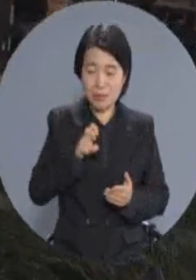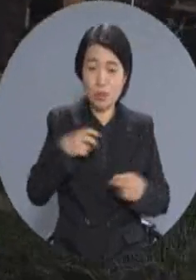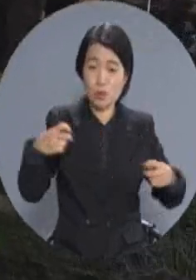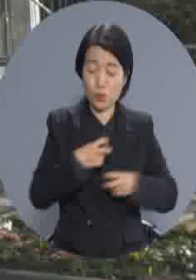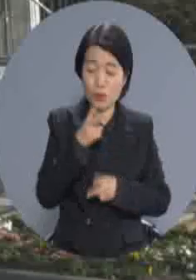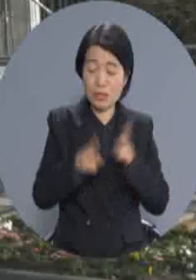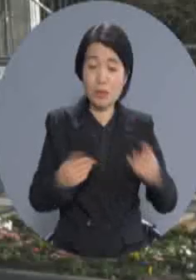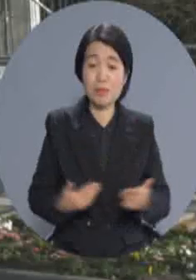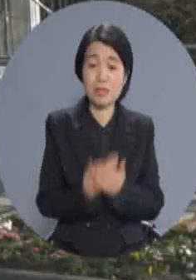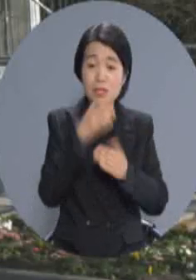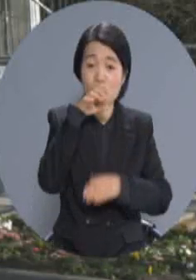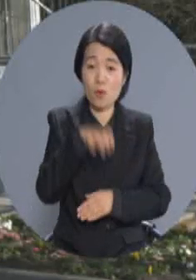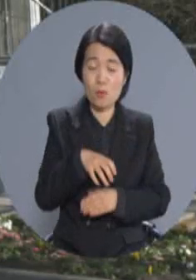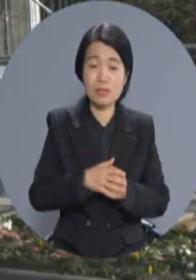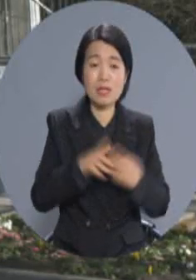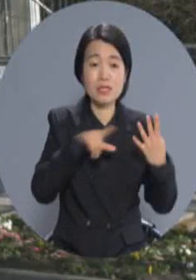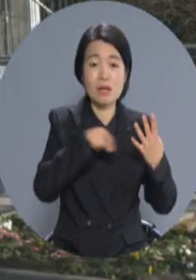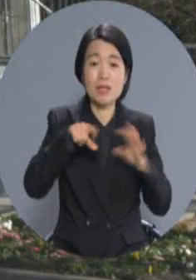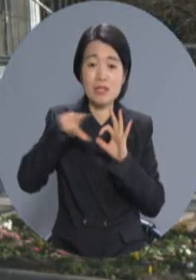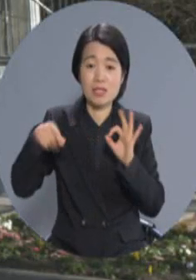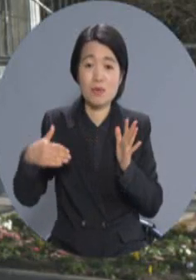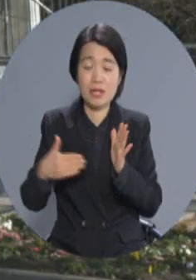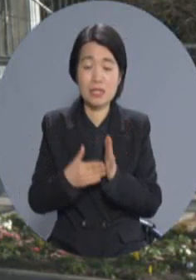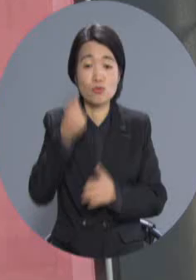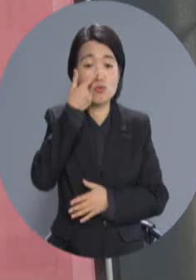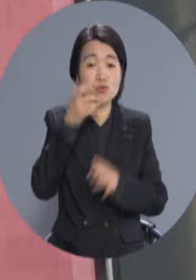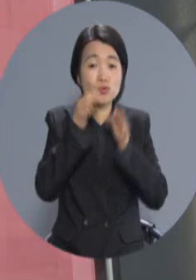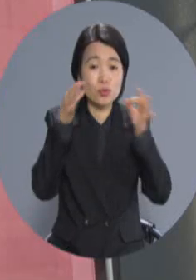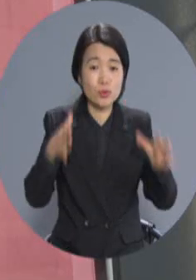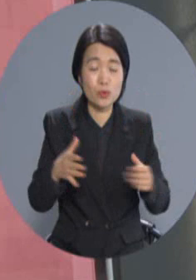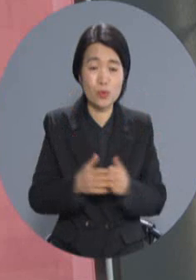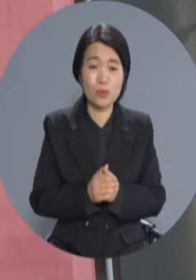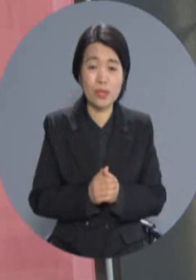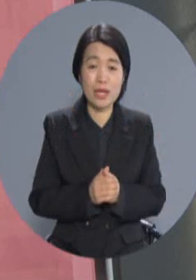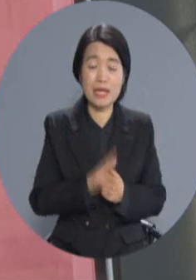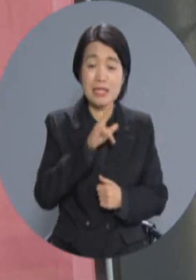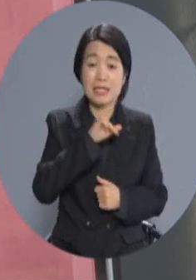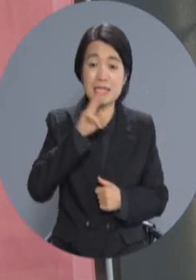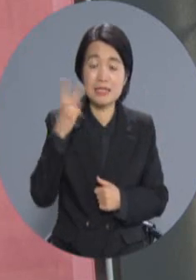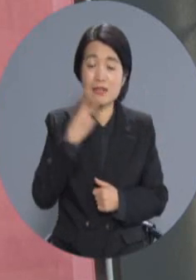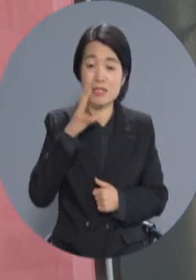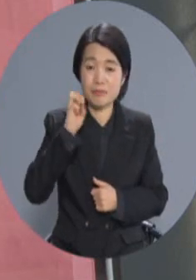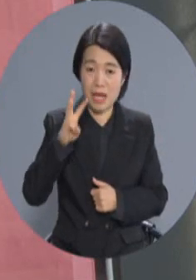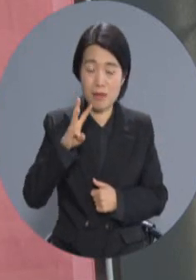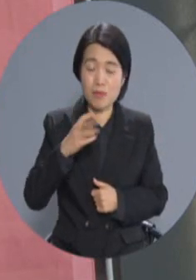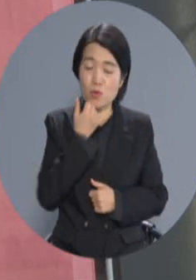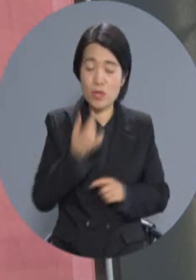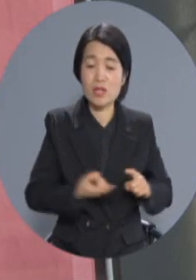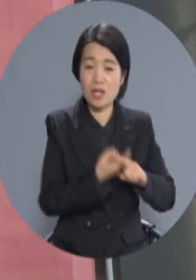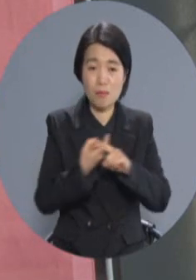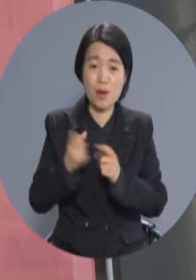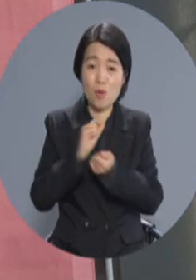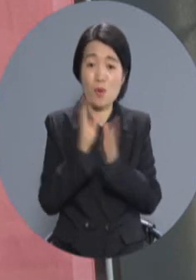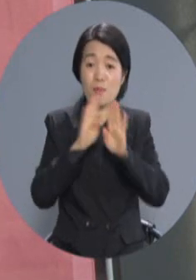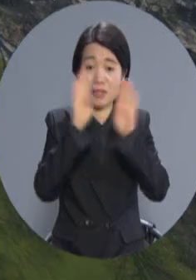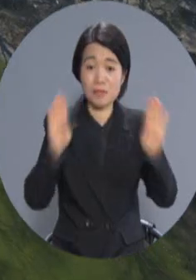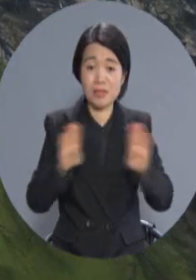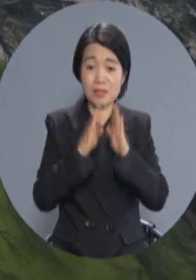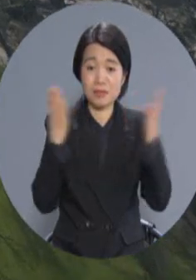발달한 지역으로 오는 4월부터 10월까지 6개월 동안 부가 2023 독일 연방 정원 박람회가